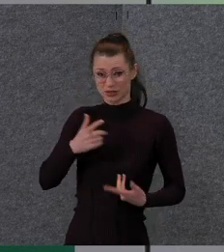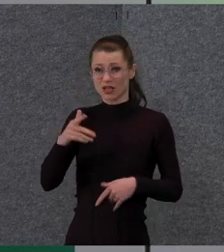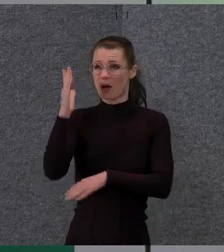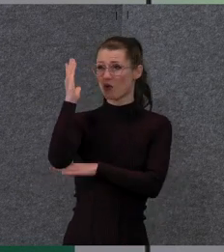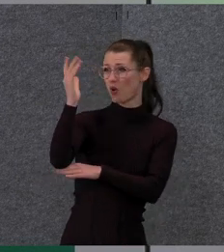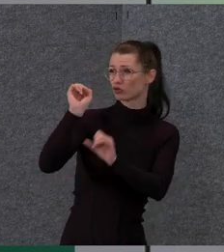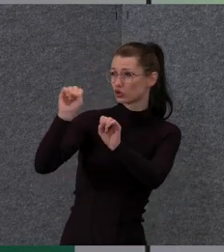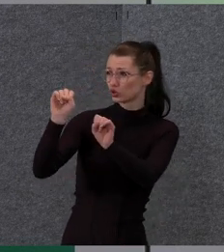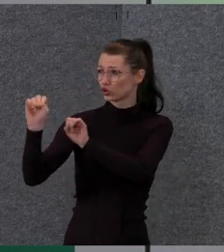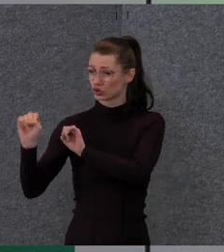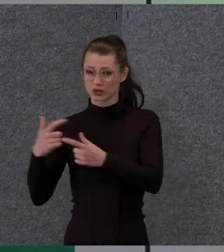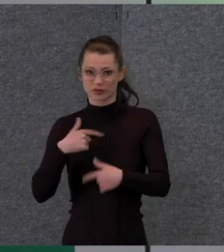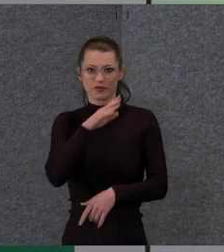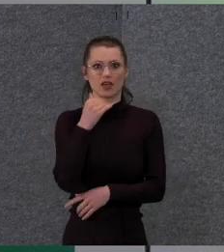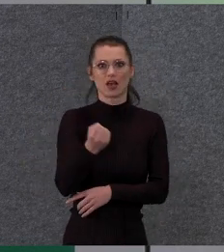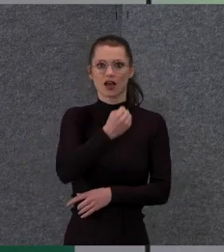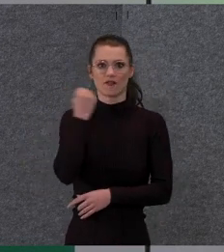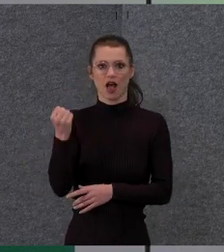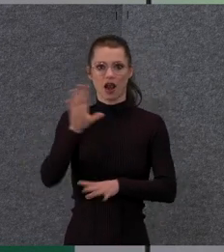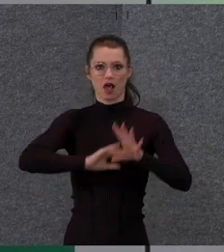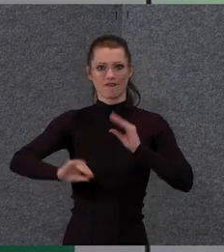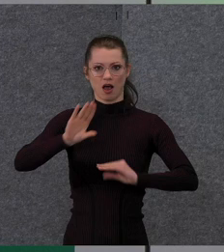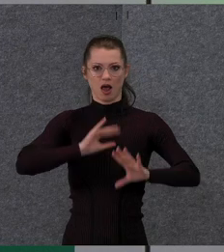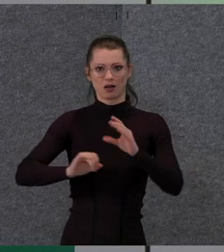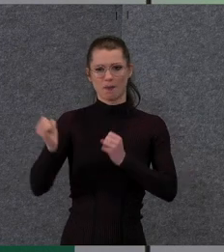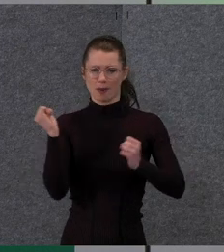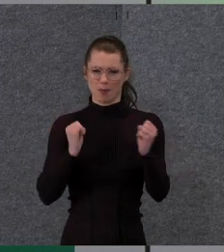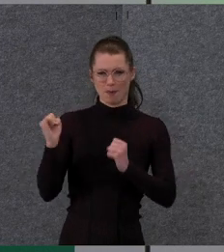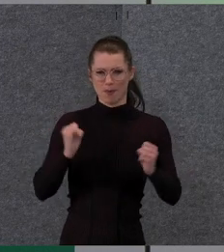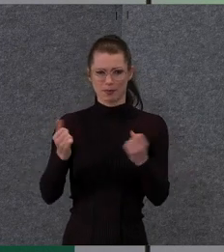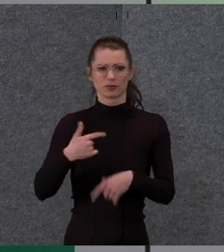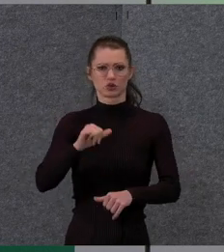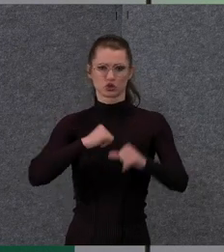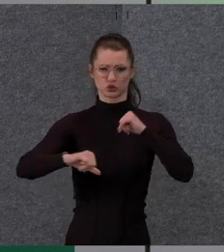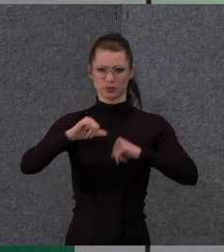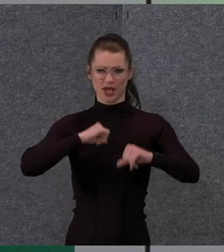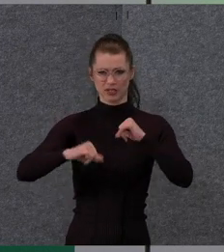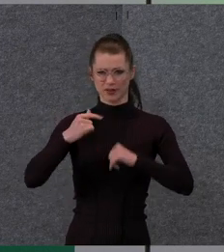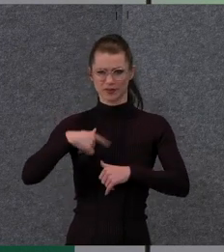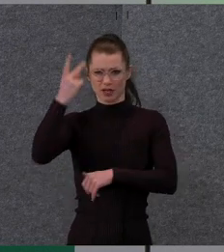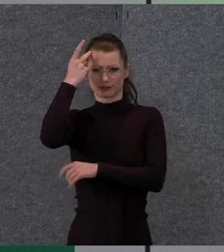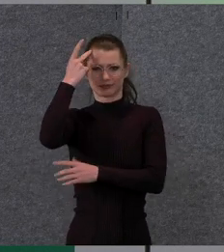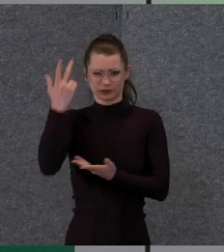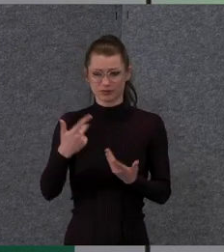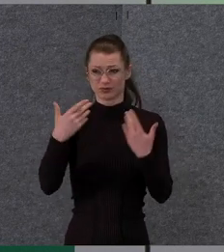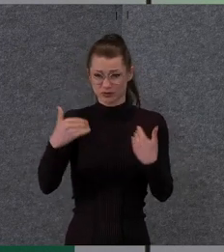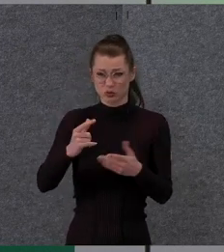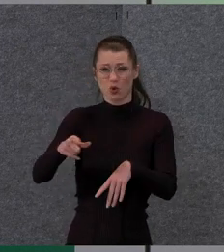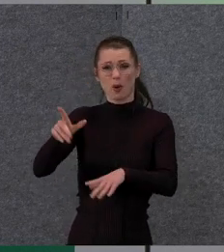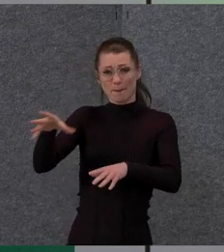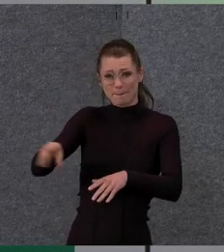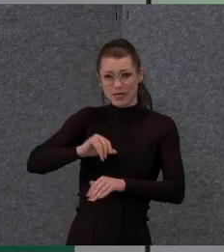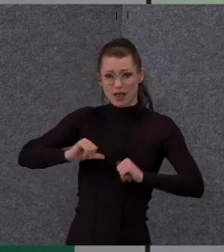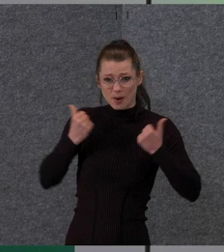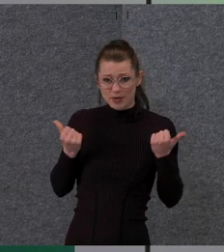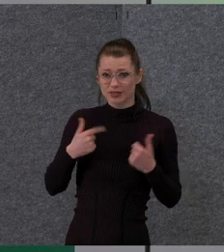und dabei sehr viel Gewalt erleben musste. Es sind schmerzhafte Erinnerungen. Das mitzuerleben, nur weil